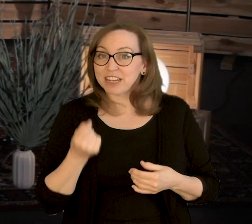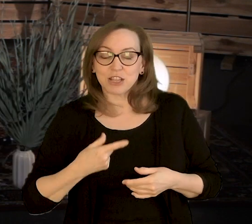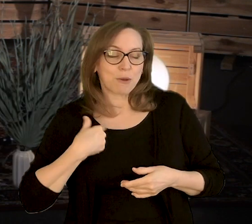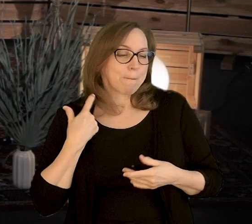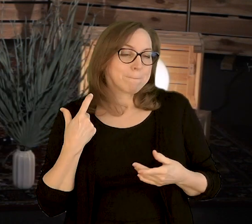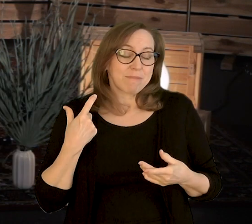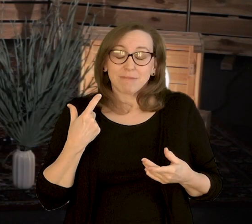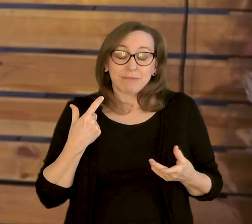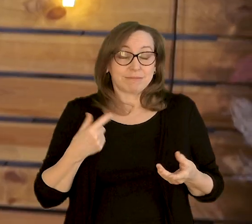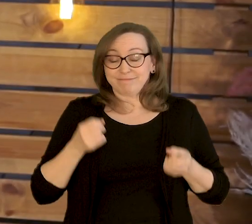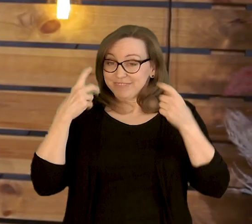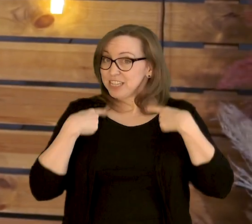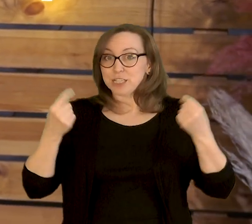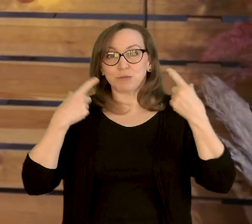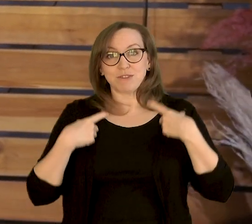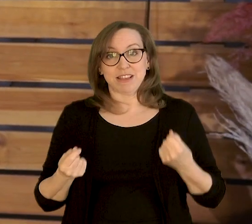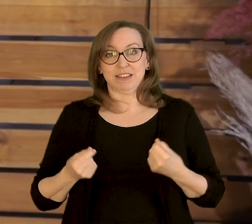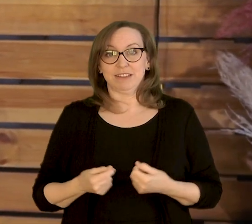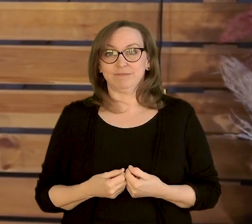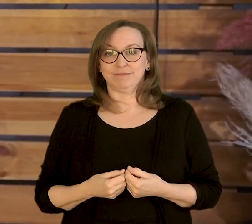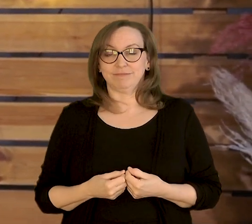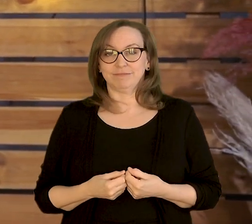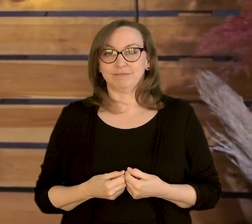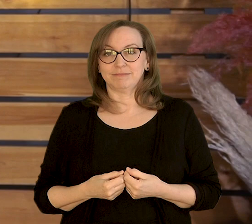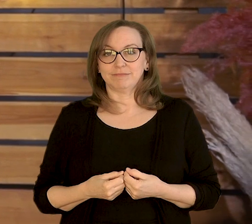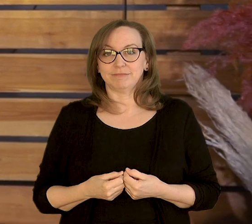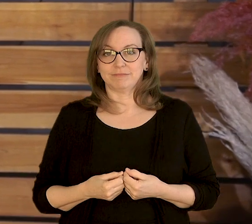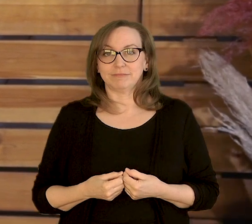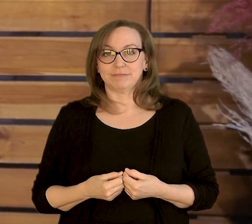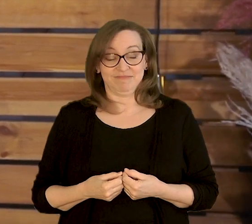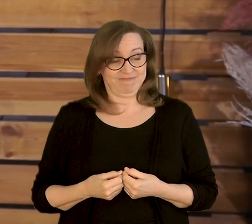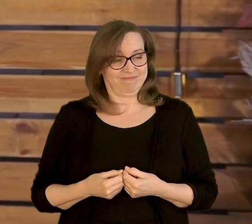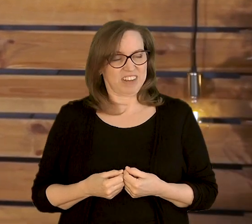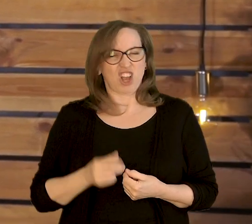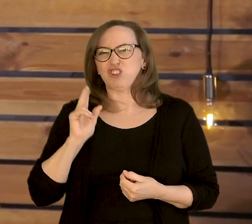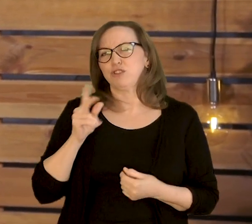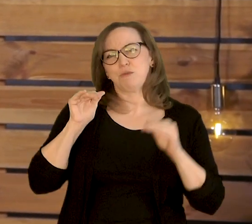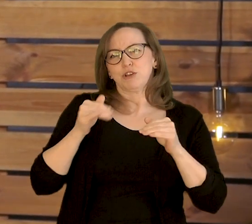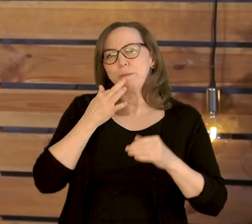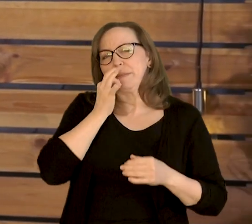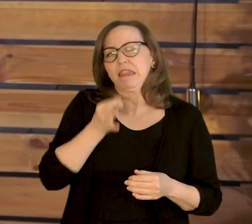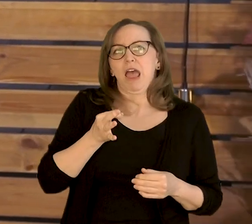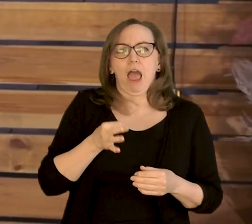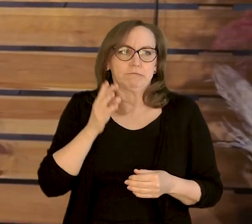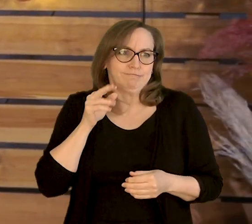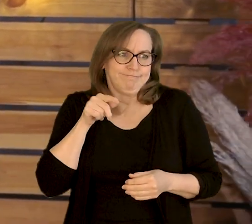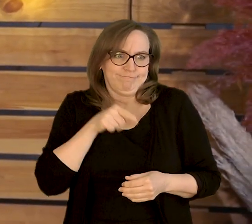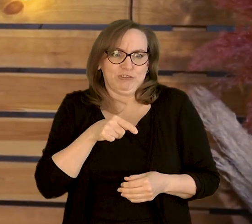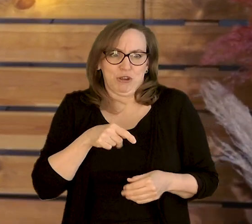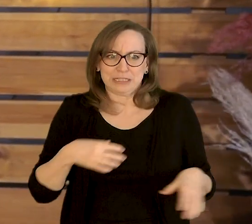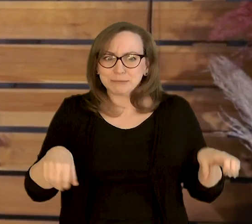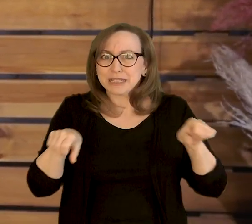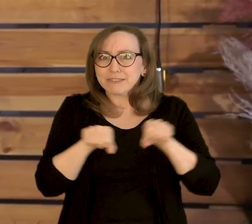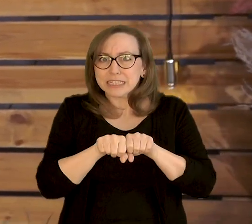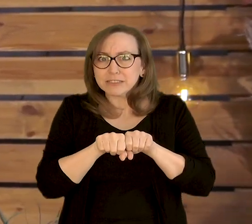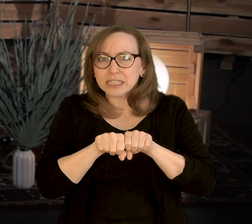finisz. Ale zaraz ktoś zapyta, czy to jest fair? Ktoś może powiedzieć, przecież